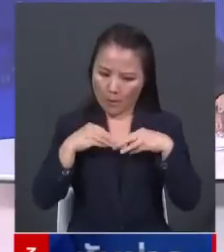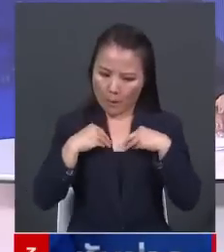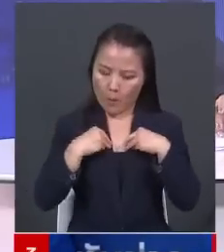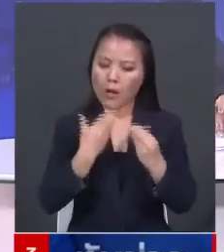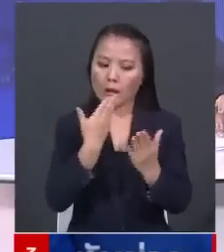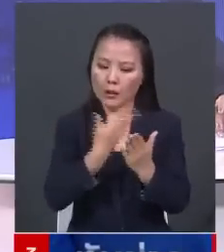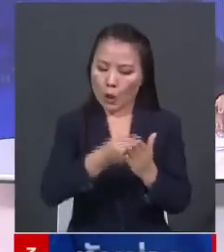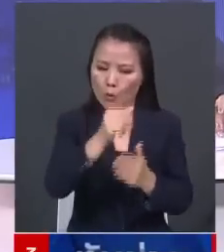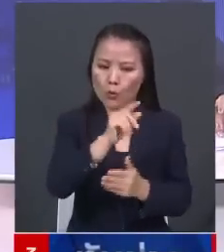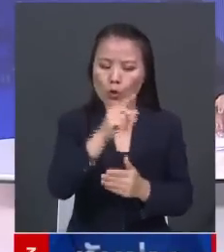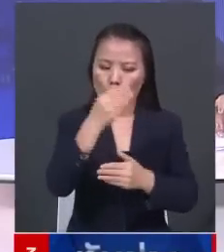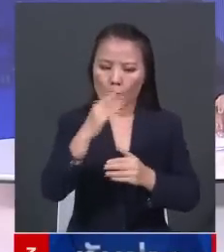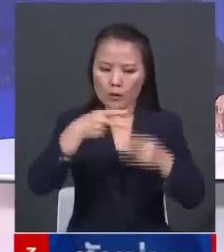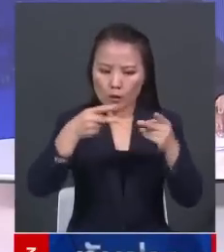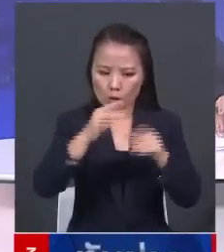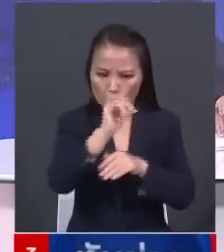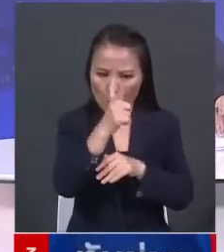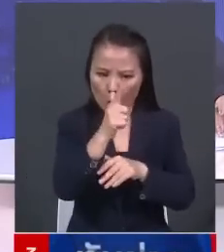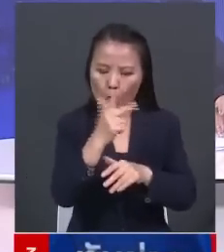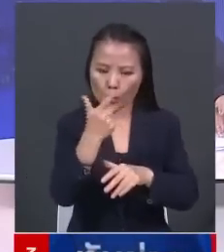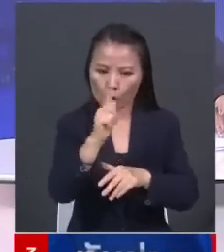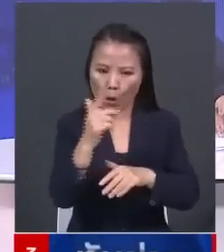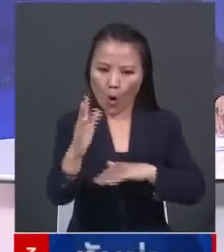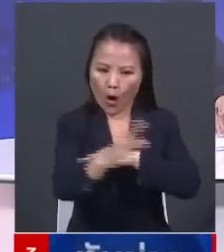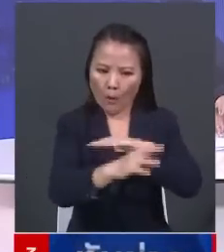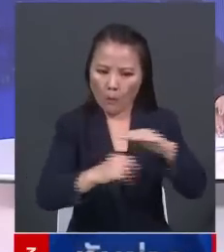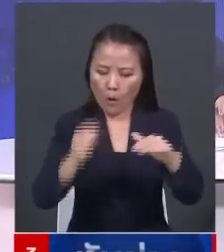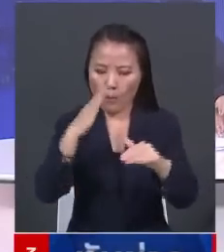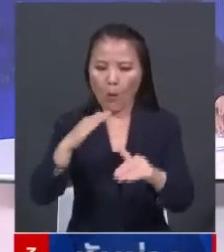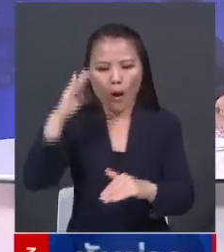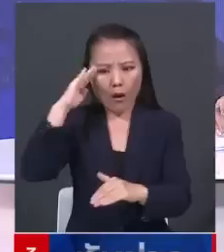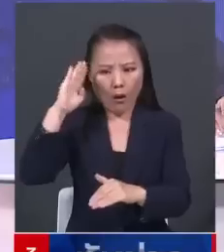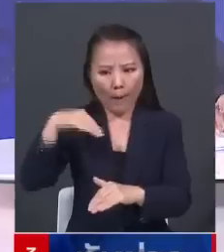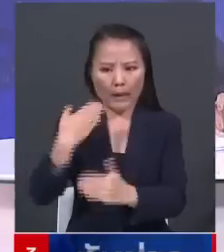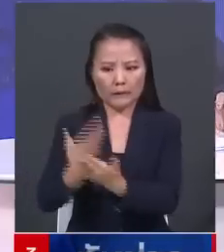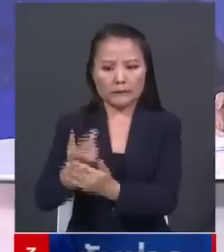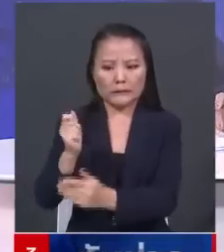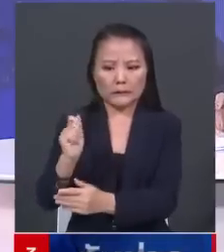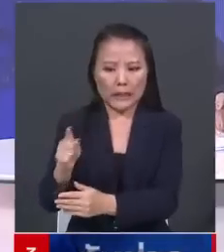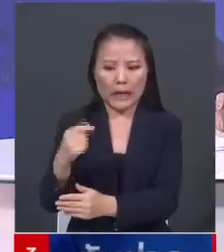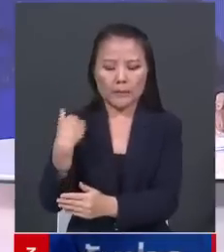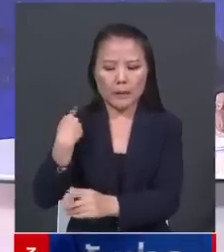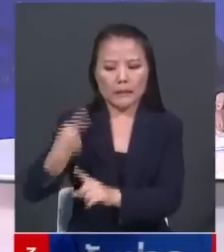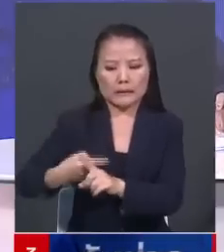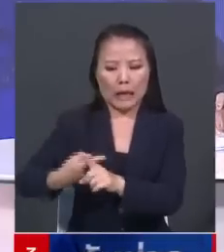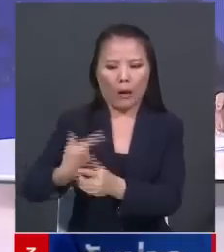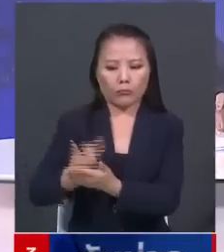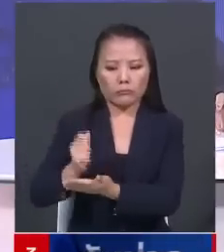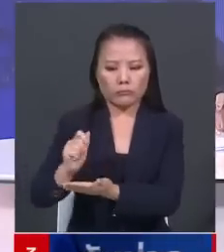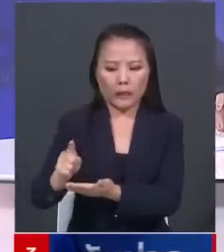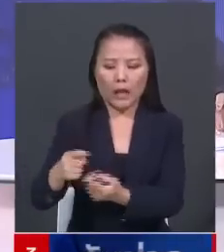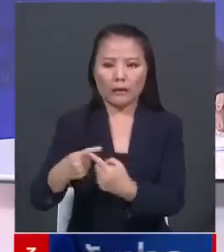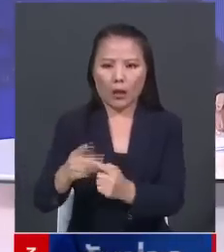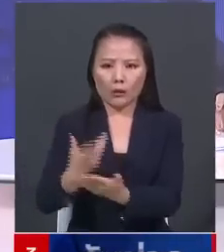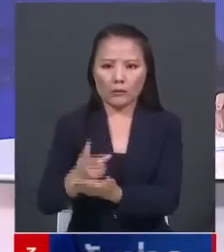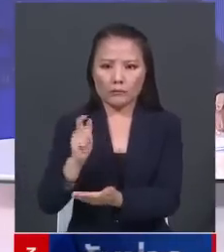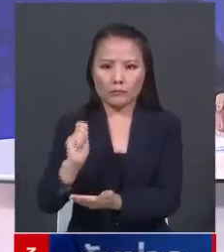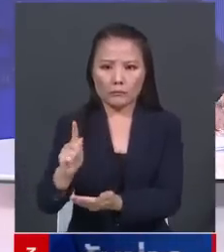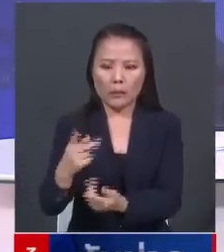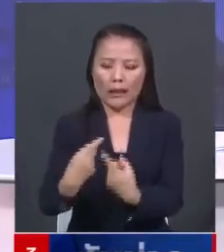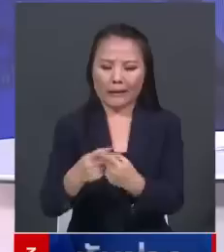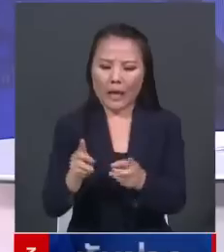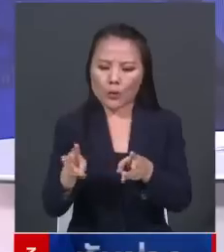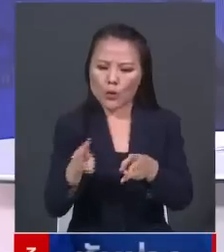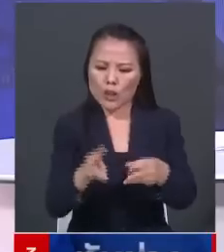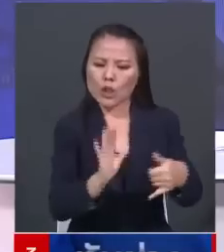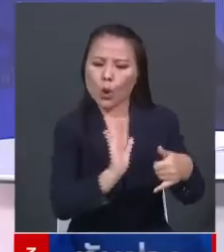เงินเนี่ยไปจ่ายค่าหอพักเพราะว่าติดค้างค่าหอพักมานานหลายเดือนแล้วไม่ได้จ่ายเงินเนี่ยนะคะแต่ว่าวิธีการของโ